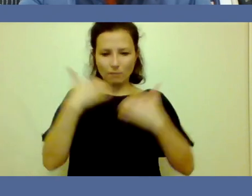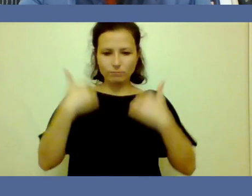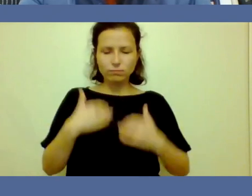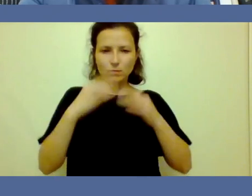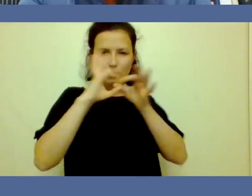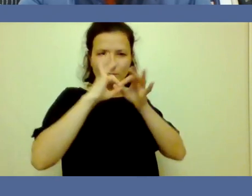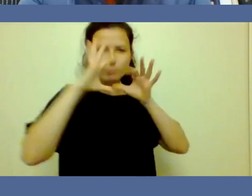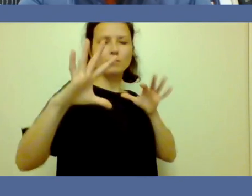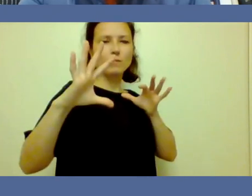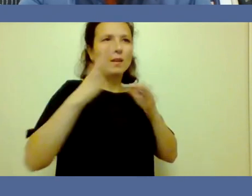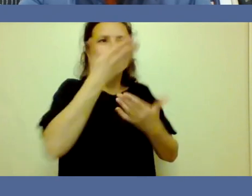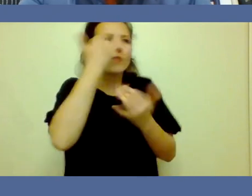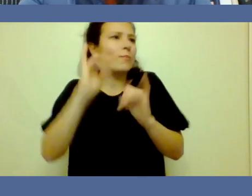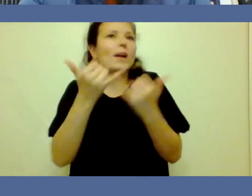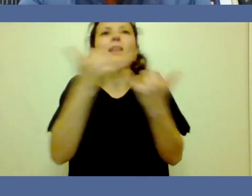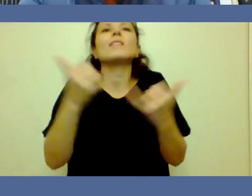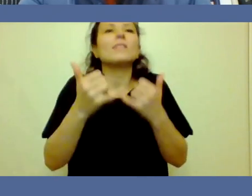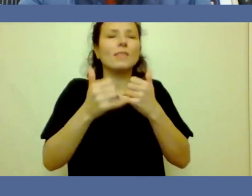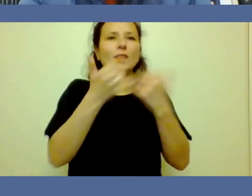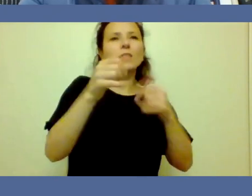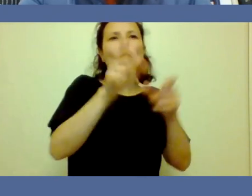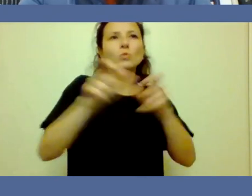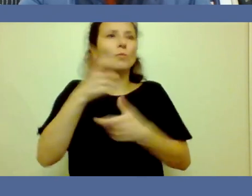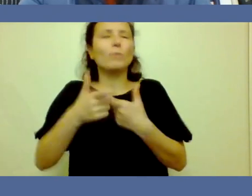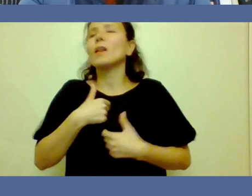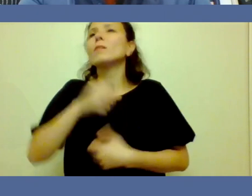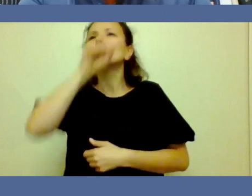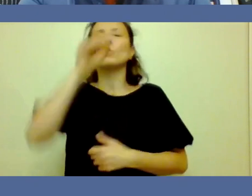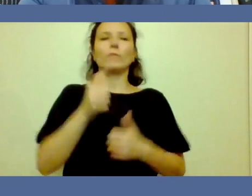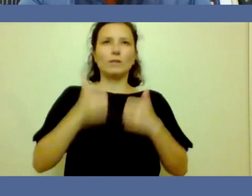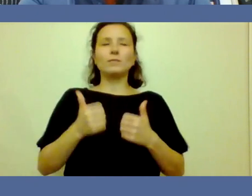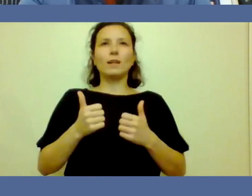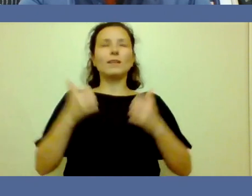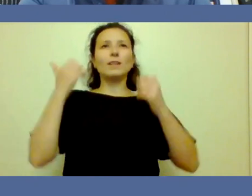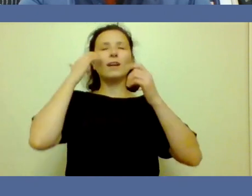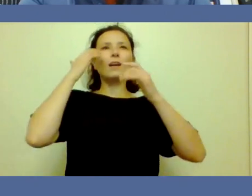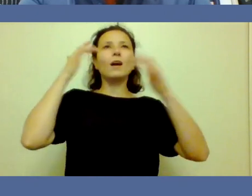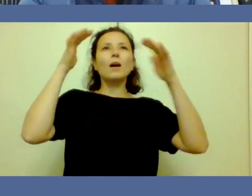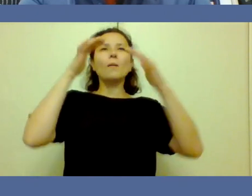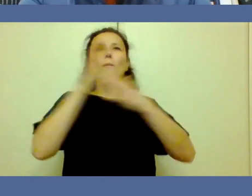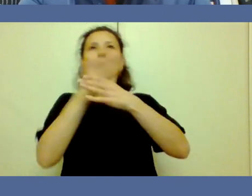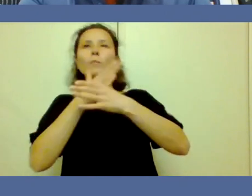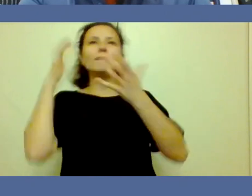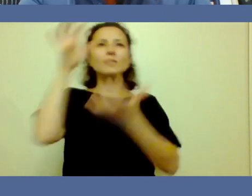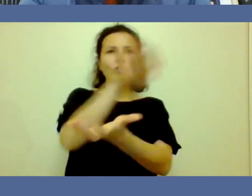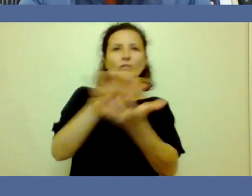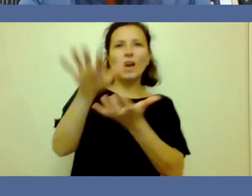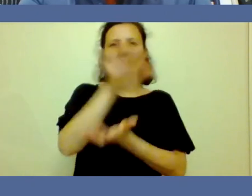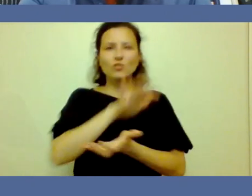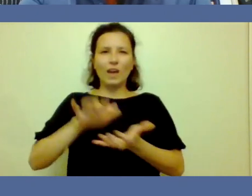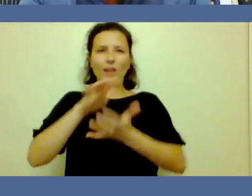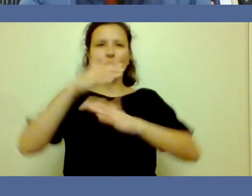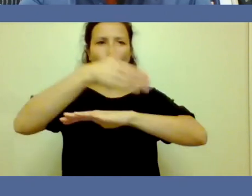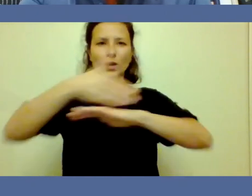nie wiem, jak inni mają, ale uwielbiam ten stan, jakby wędruje pan między światami. Znajduje pan sobie taką szczelinę między tym